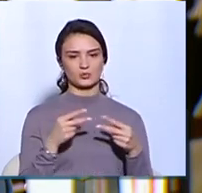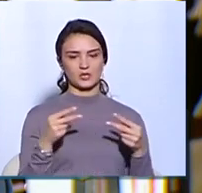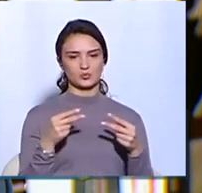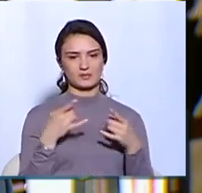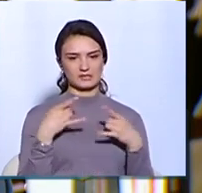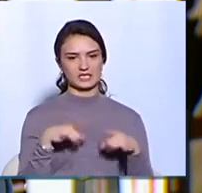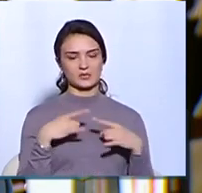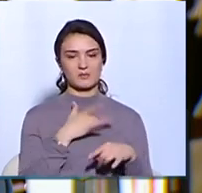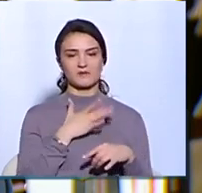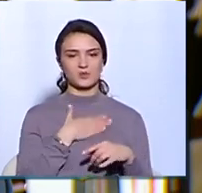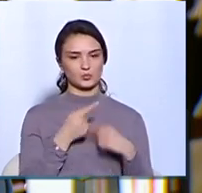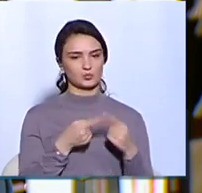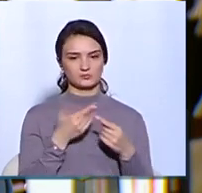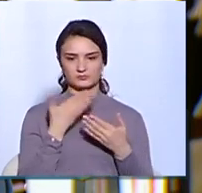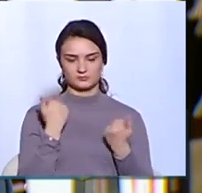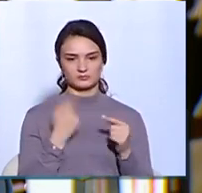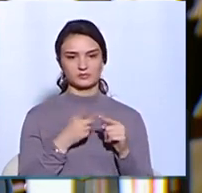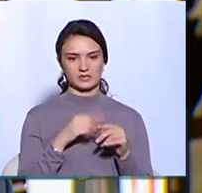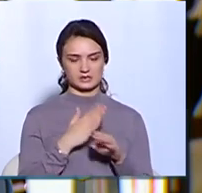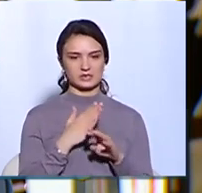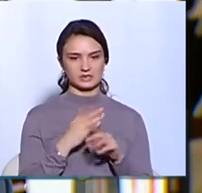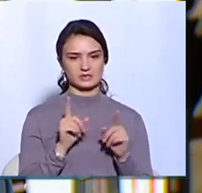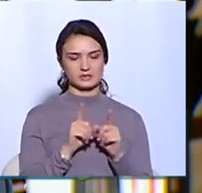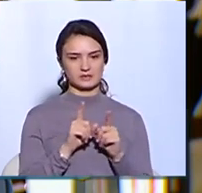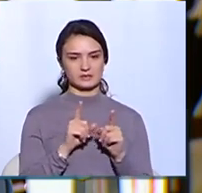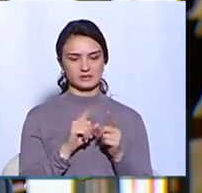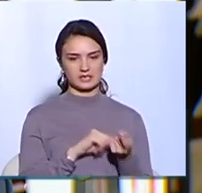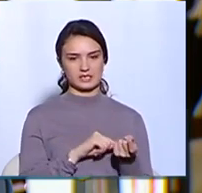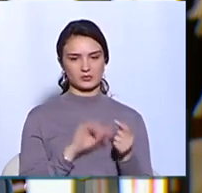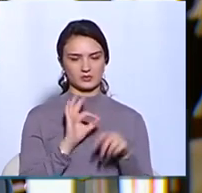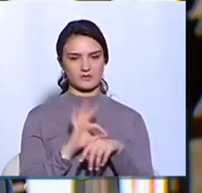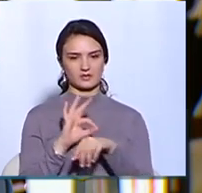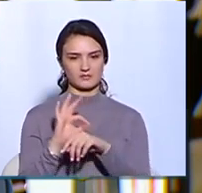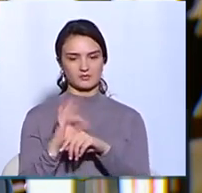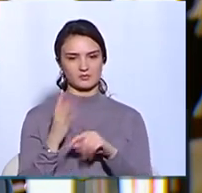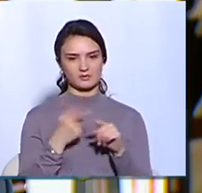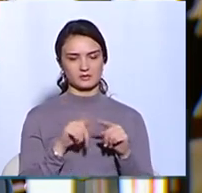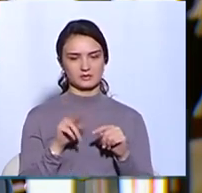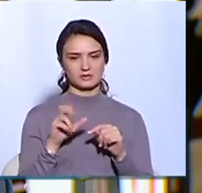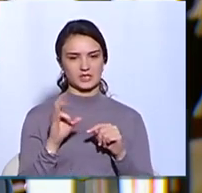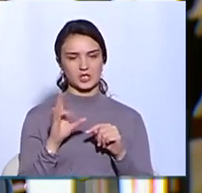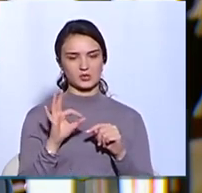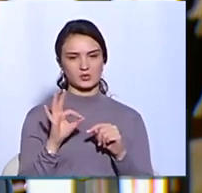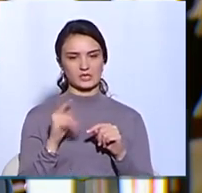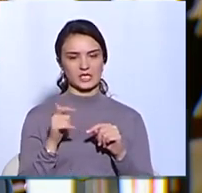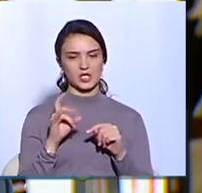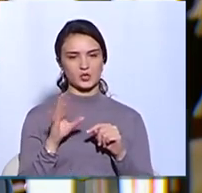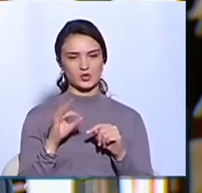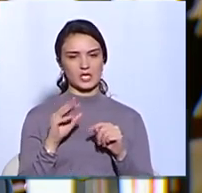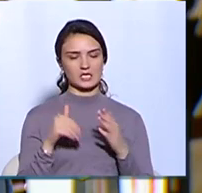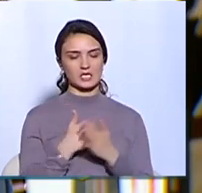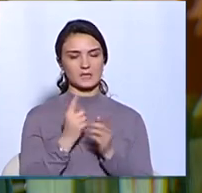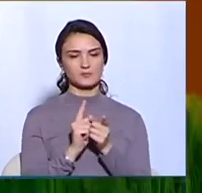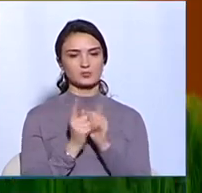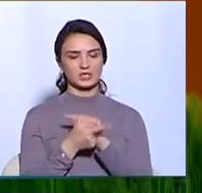თანდაყოლილს, მემკვიდრულს, ხო? არის ისეთი გენეტიკური დაავადებები, რომლებიც აი დენოვო მუტაციას ვეძახით, ახალი